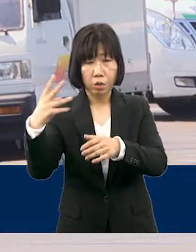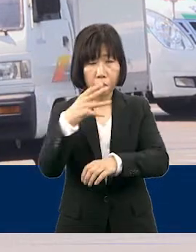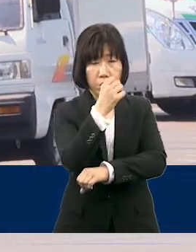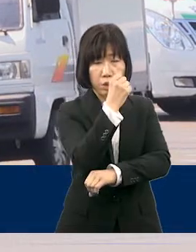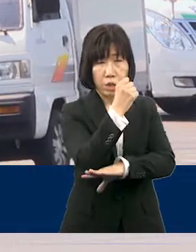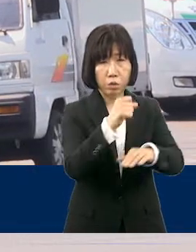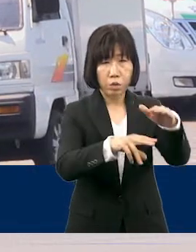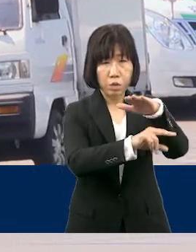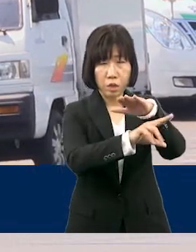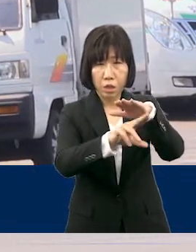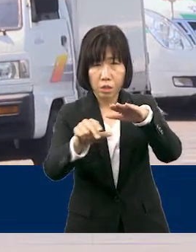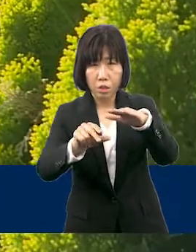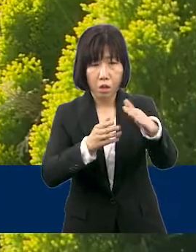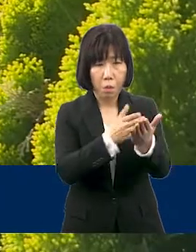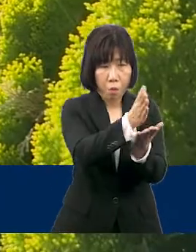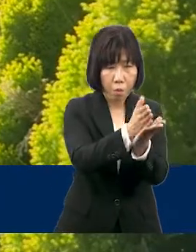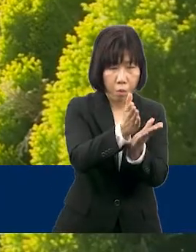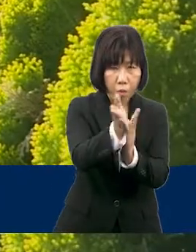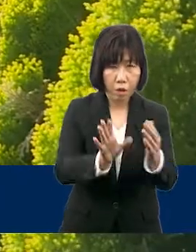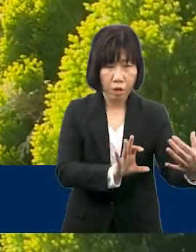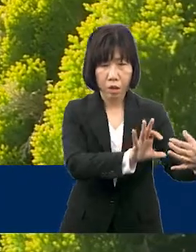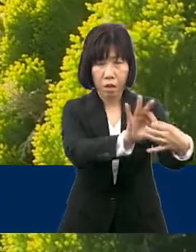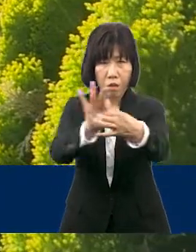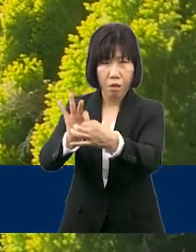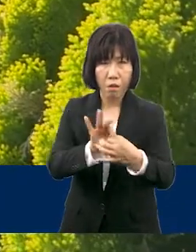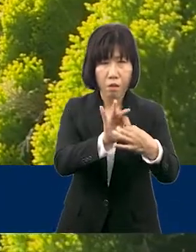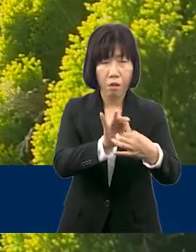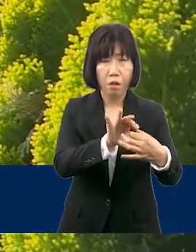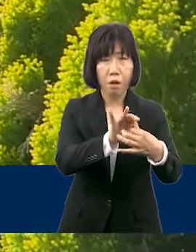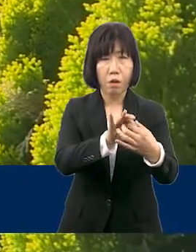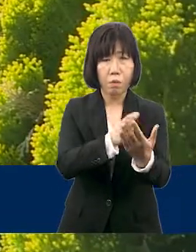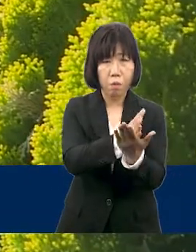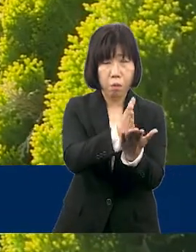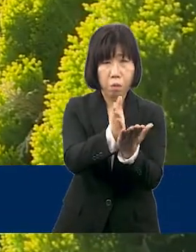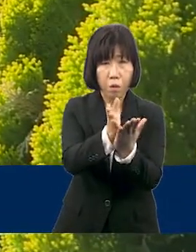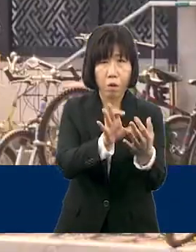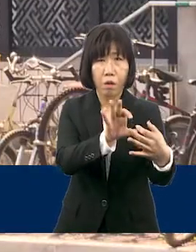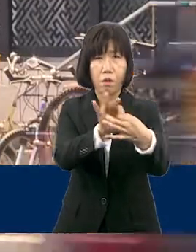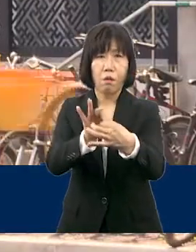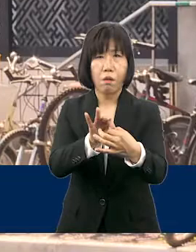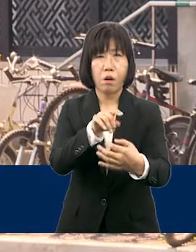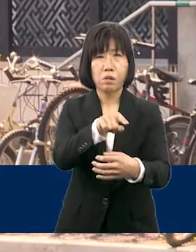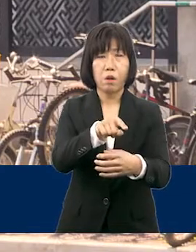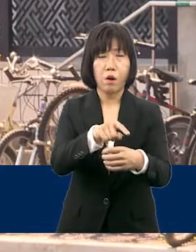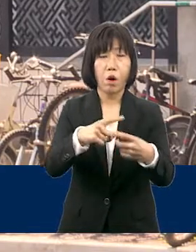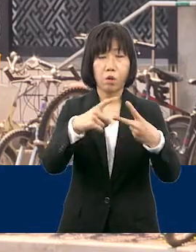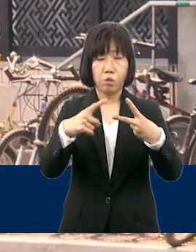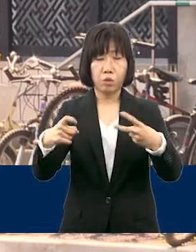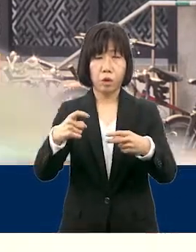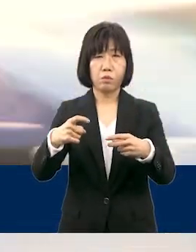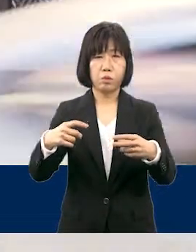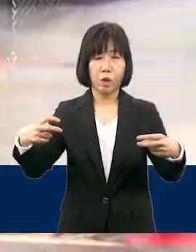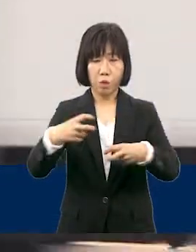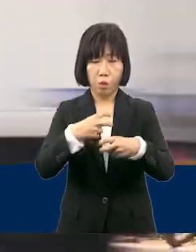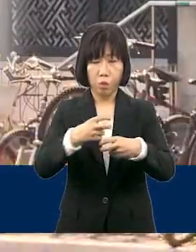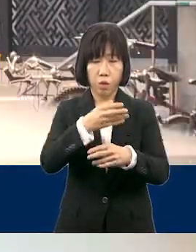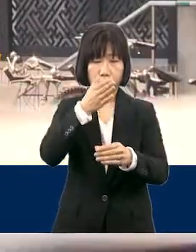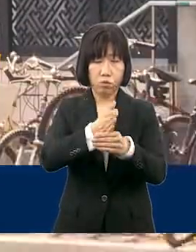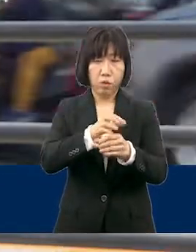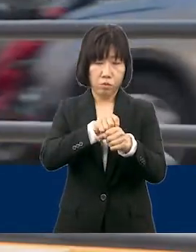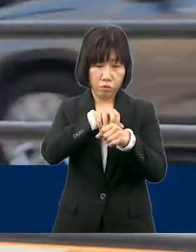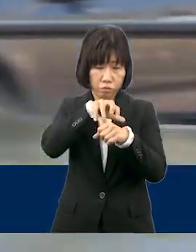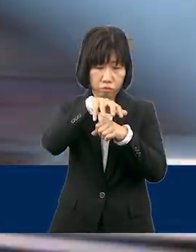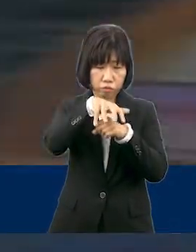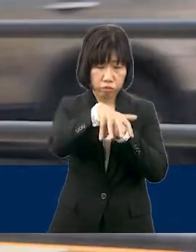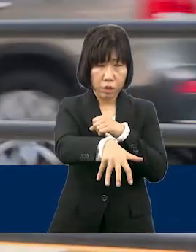연기하는 물론 기존 노선과 의 환승을 통한 동서 남북을 연결하는 교통망 을 구축해 동대문구 가 교통의